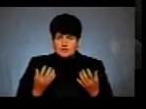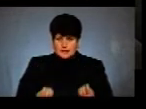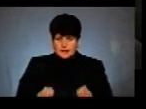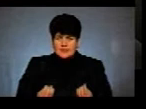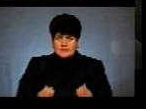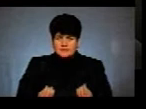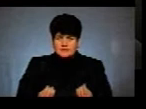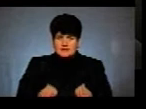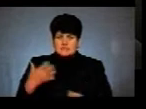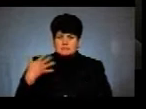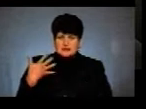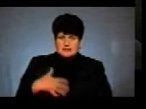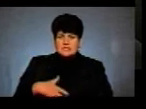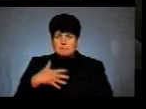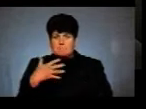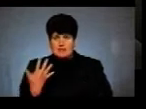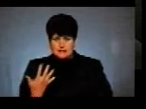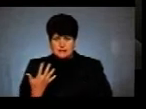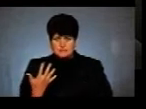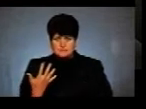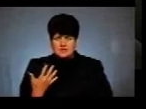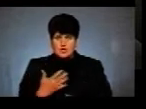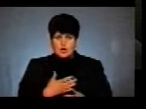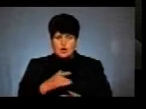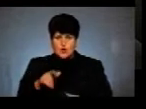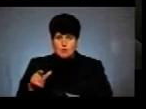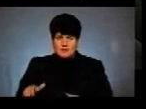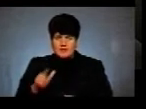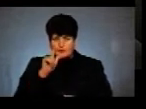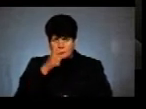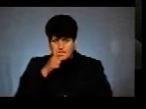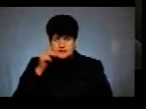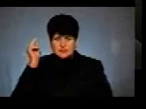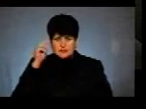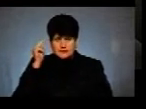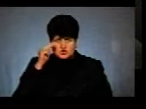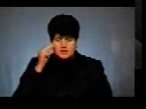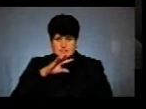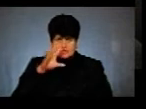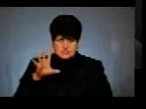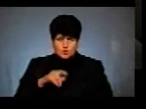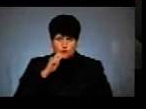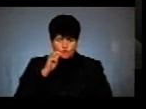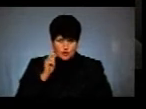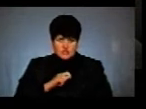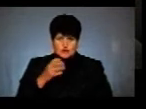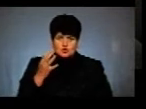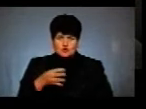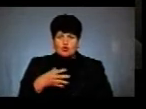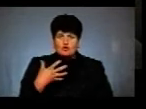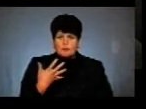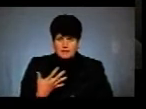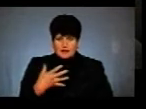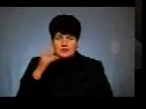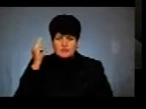із 55 громадян Греції, котрі навчаються загалом в Україні, 45